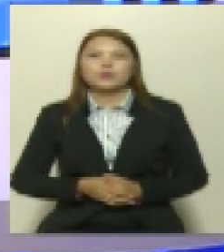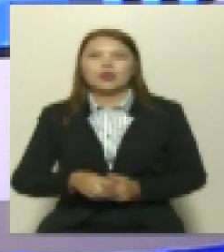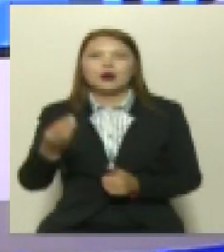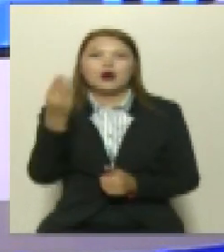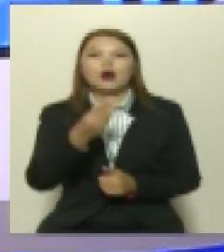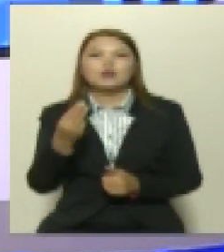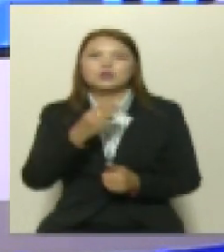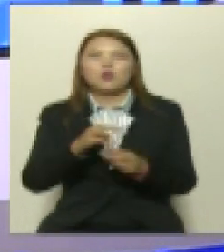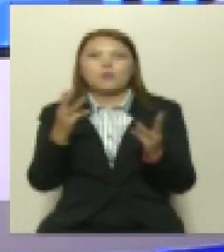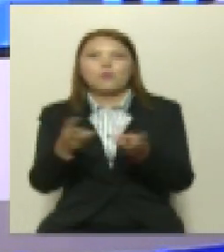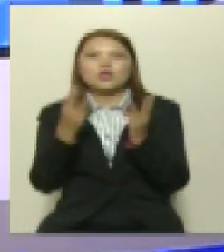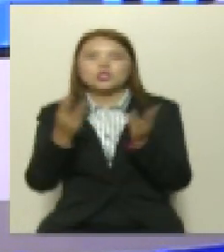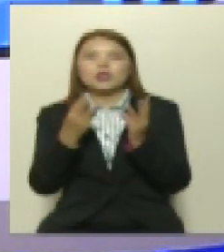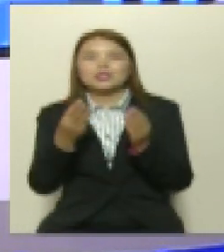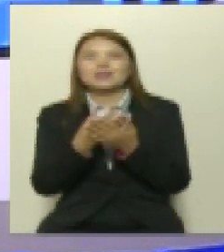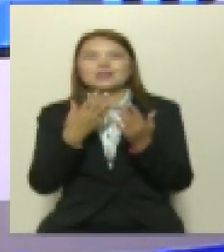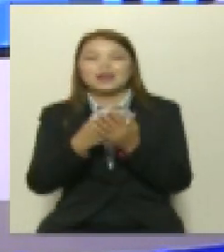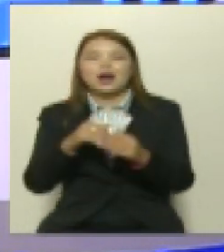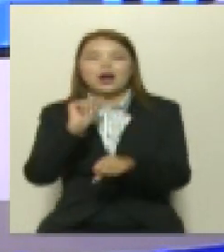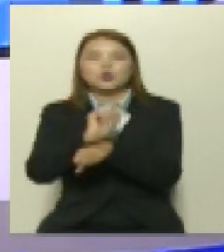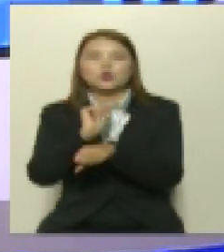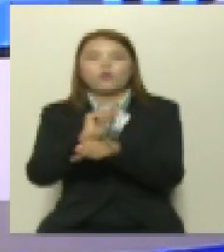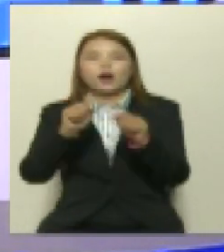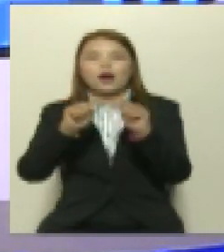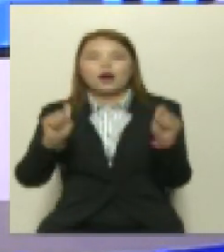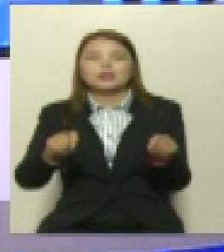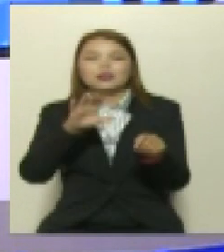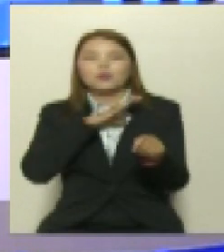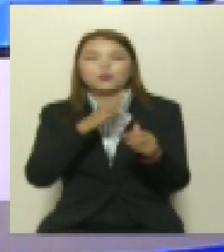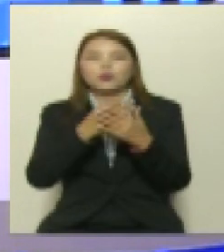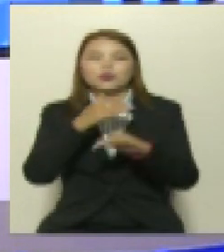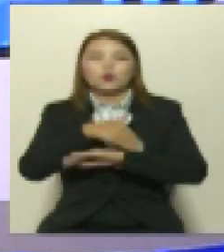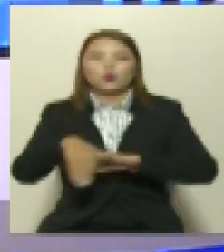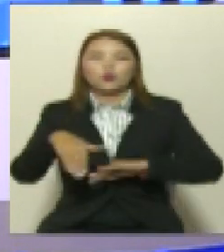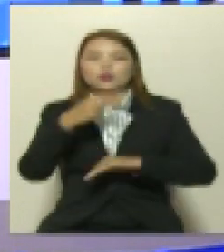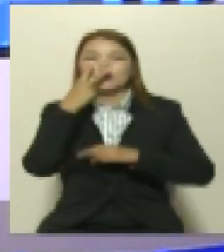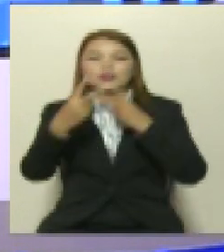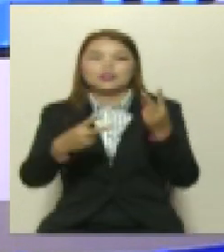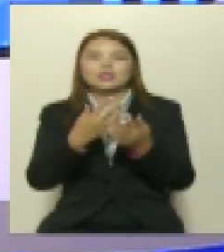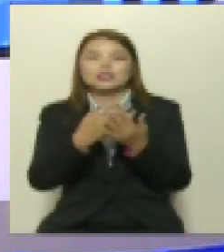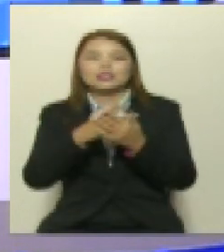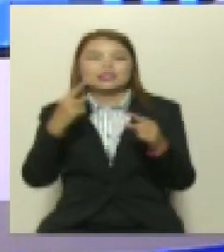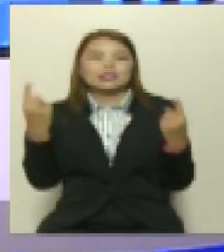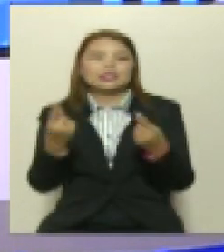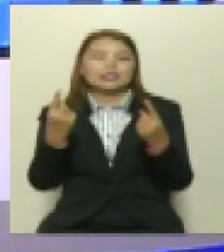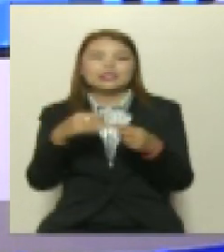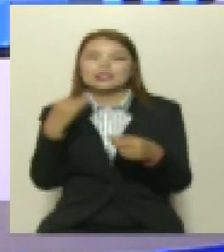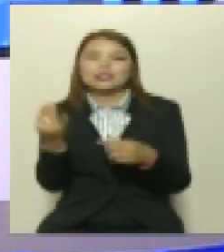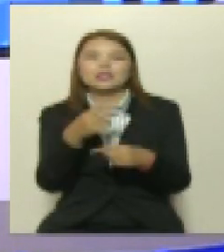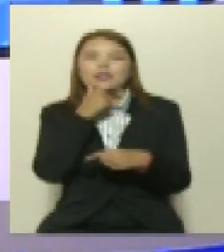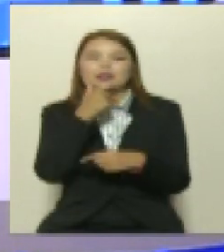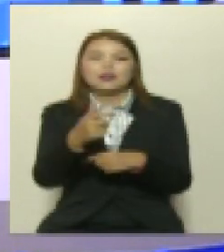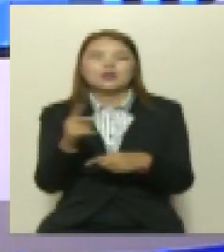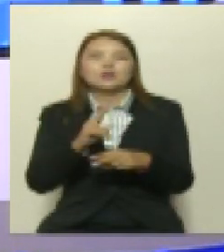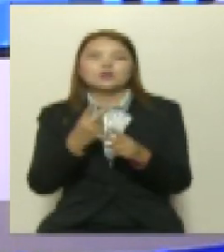Ақтауда өрт сөндірушілер аялдамасы ашылды. 21-ші шағын аудандағы жол жиегінде орналасқан жолаушыларға арналған орын ерекше үлгіде жасалған.